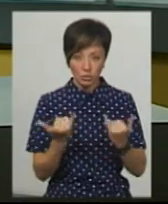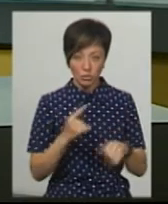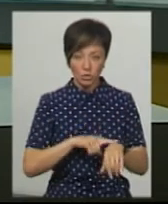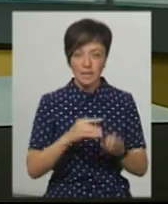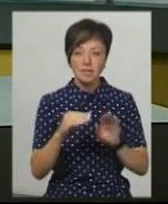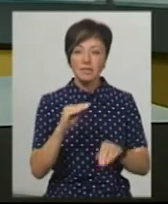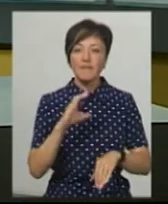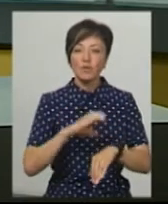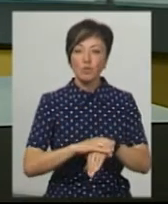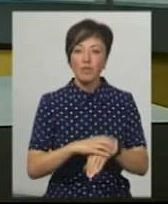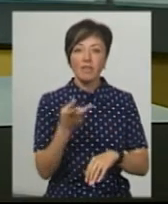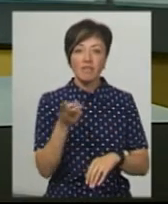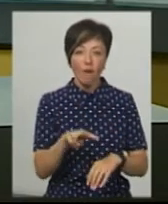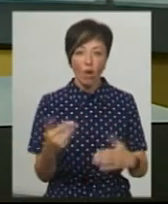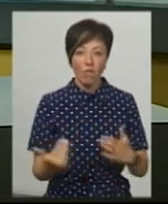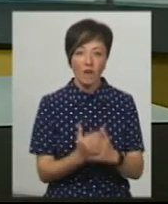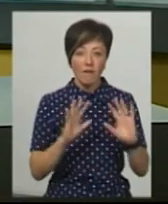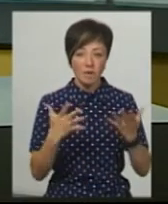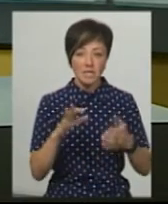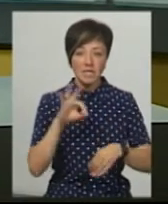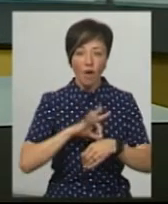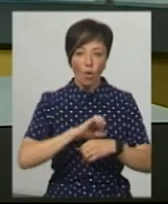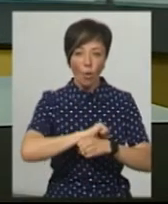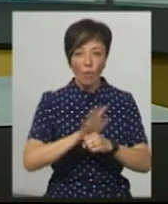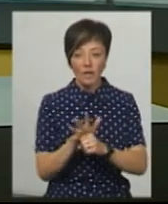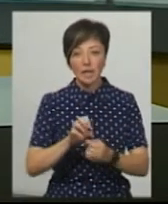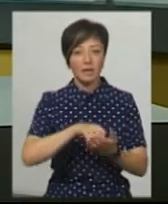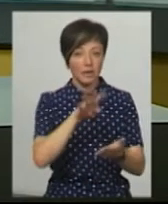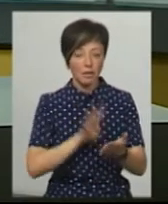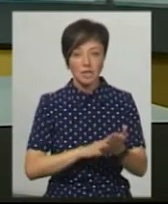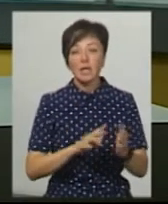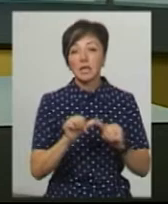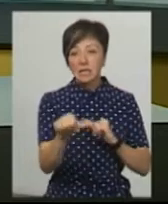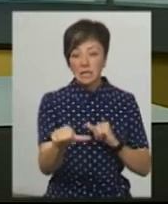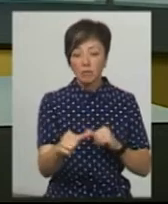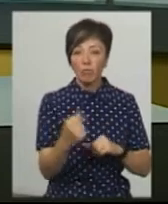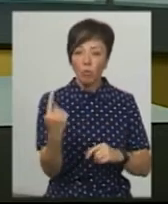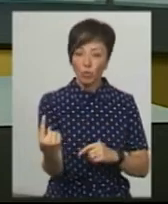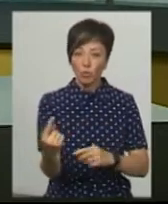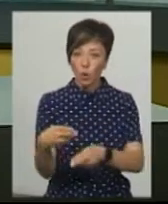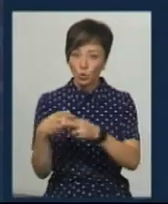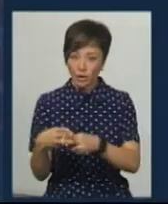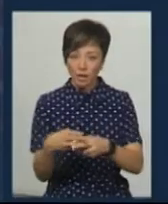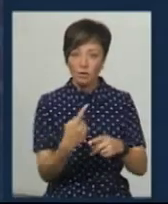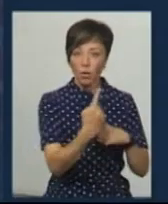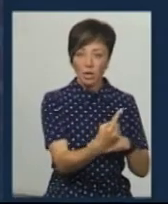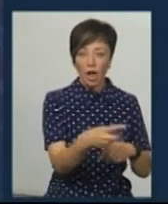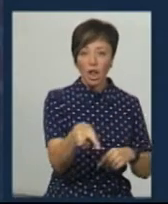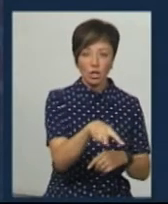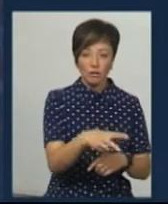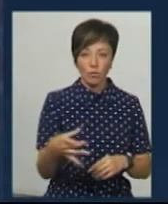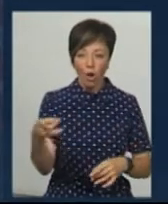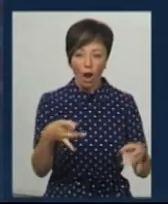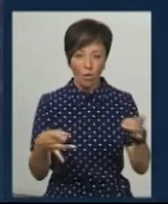годину зафіксовано 2 нових випадки захворювання на COVID-19. З них по одному у Дунаєвецькому та Летичівському